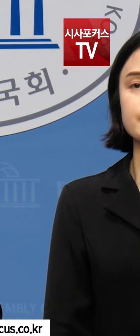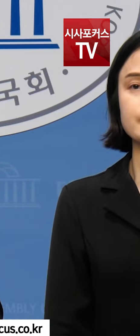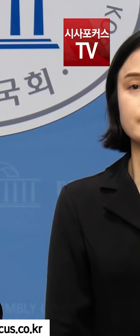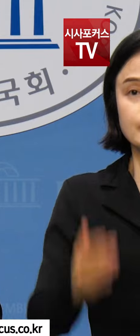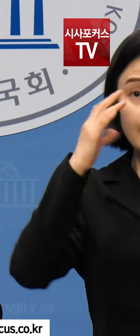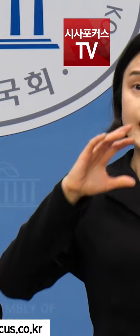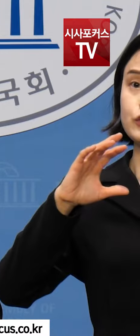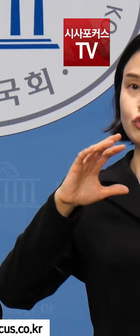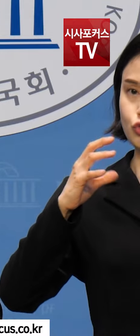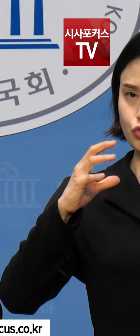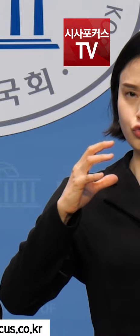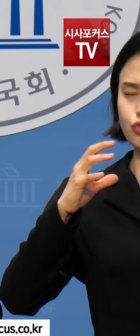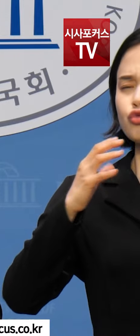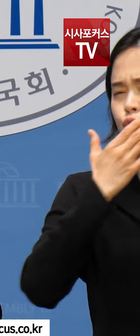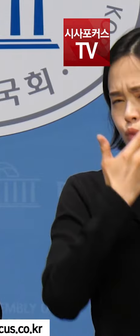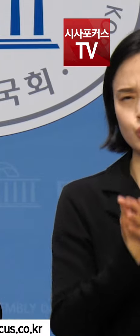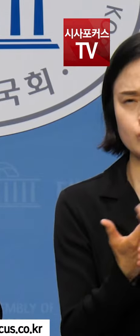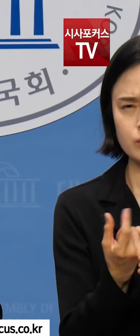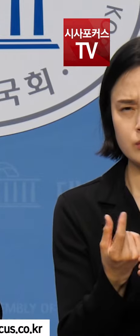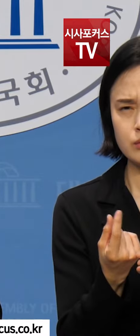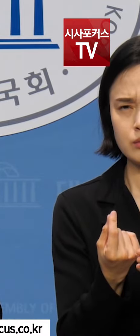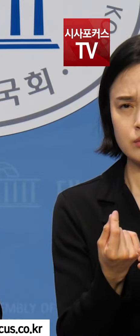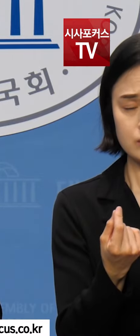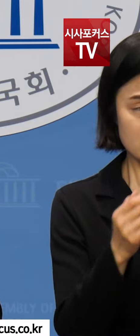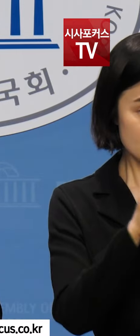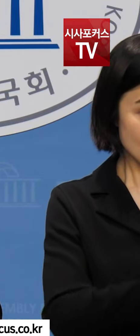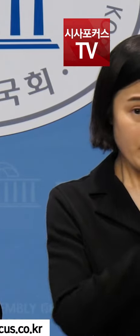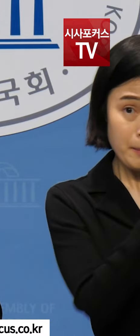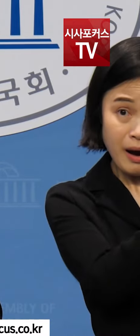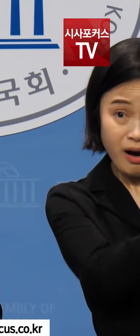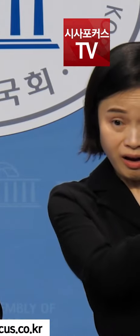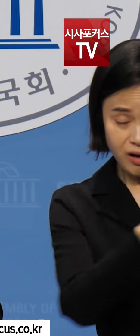대한민국을 저 무도한 세력들에게 맡길 순 없지 않겠습니까?